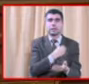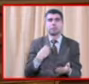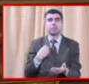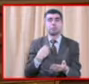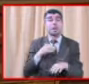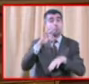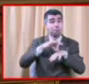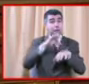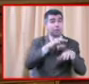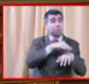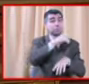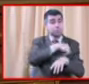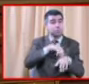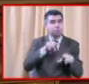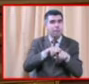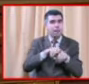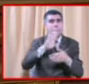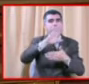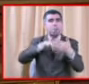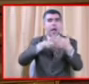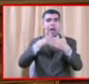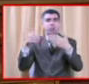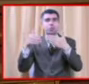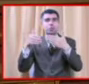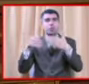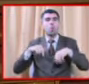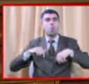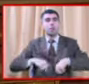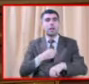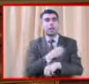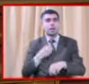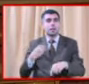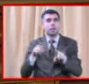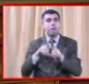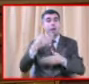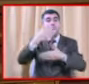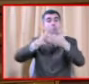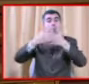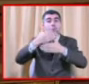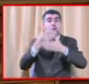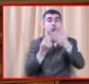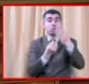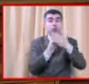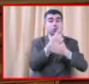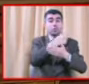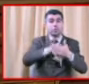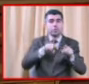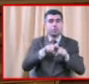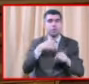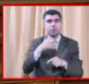هل هناك برنامج مسطر من قبل الوزارة لإقامة مستشفى محلي بمركز ولاد مراح؟